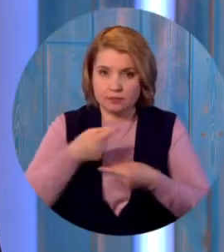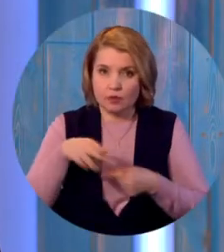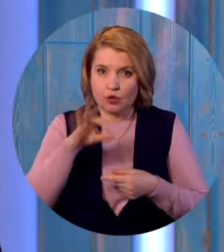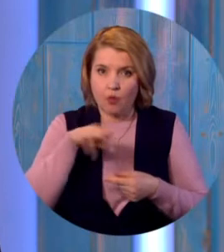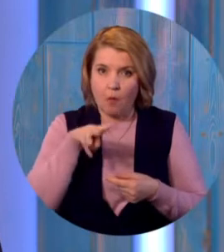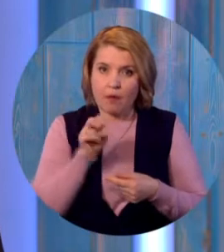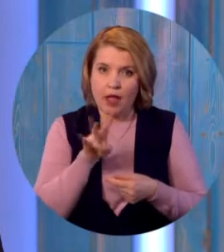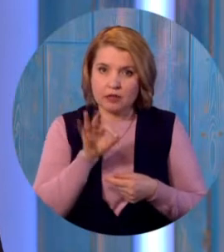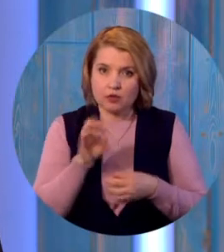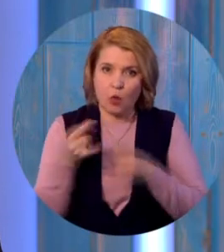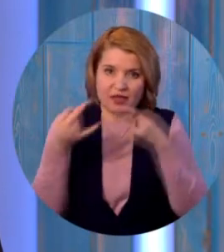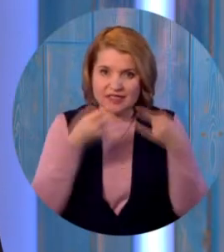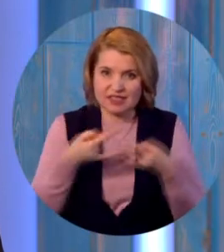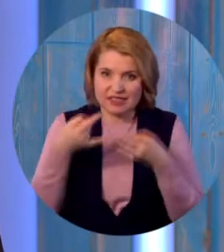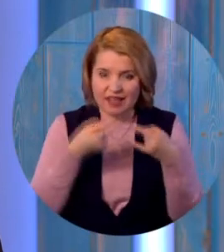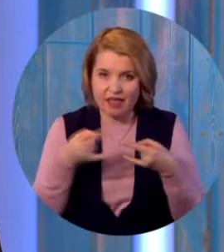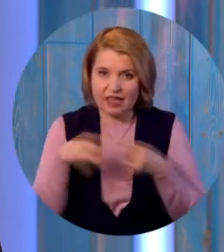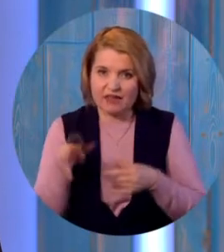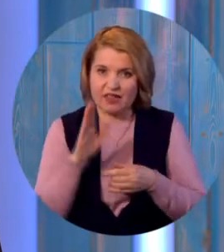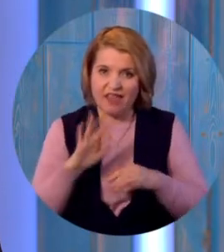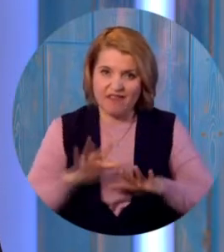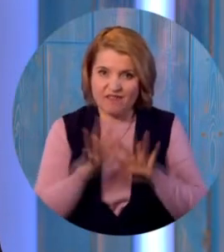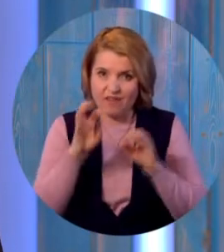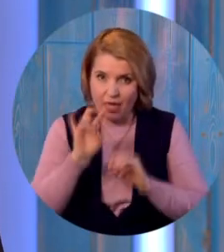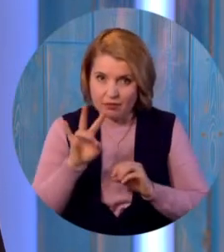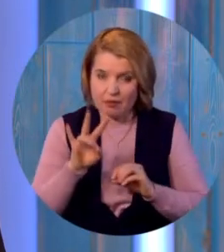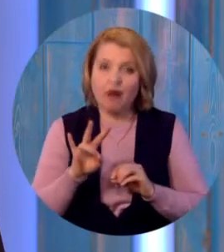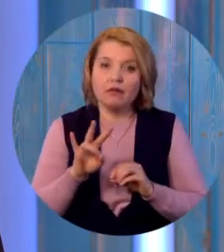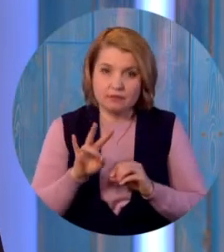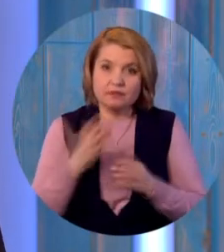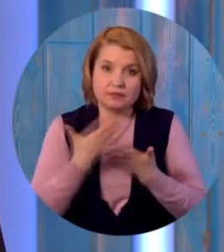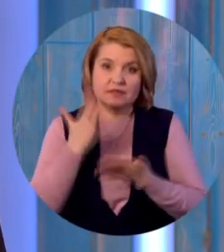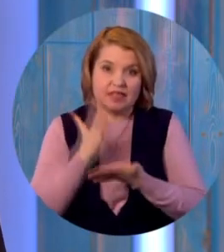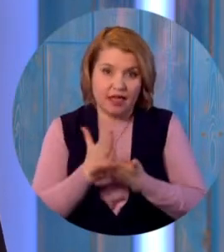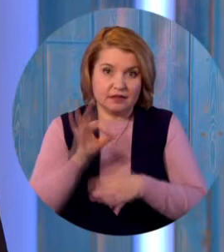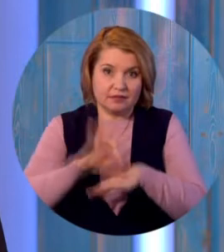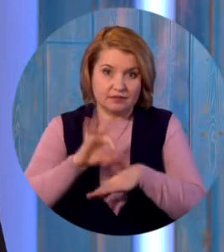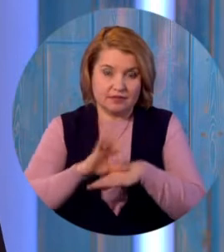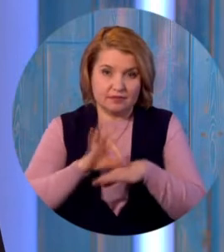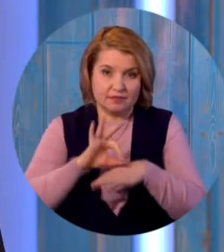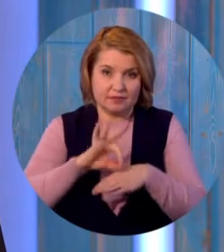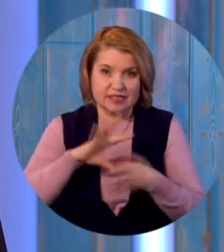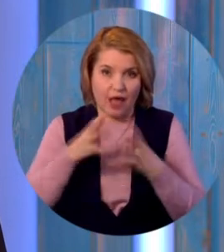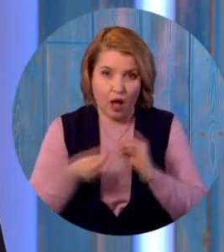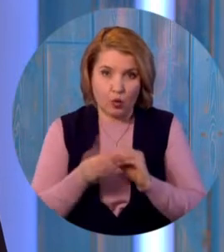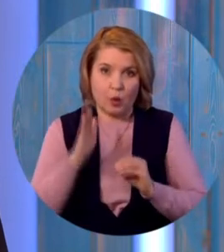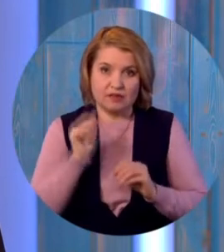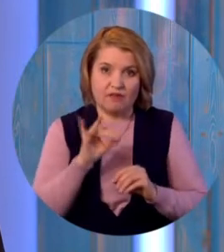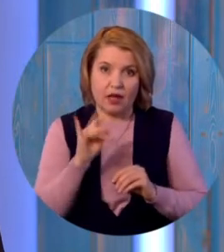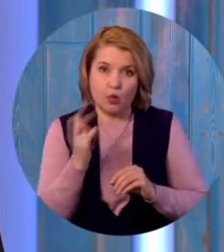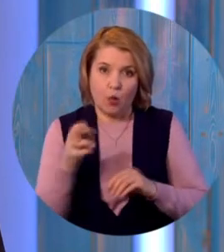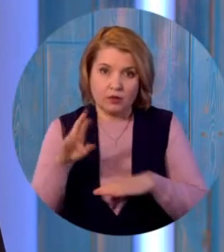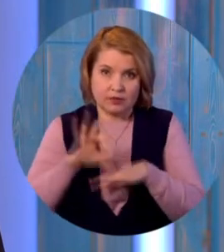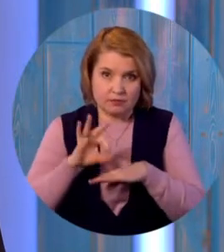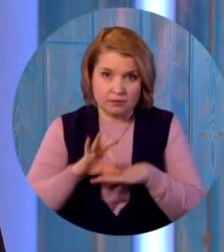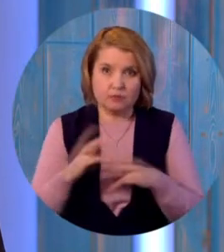сканирование вены или артерии, поставить диагноз, если есть варикозная болезнь, то начинать лечить с